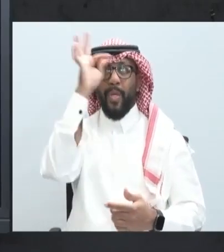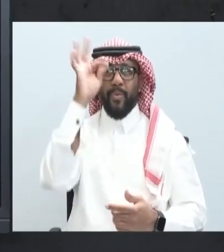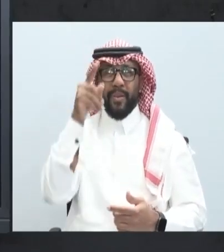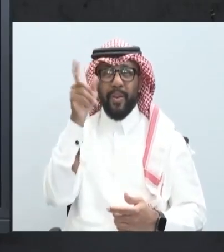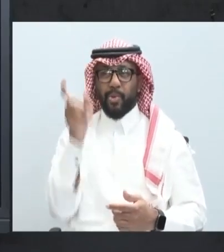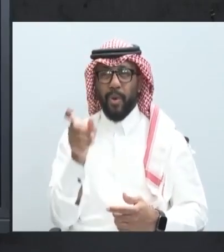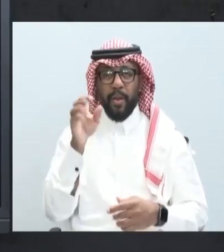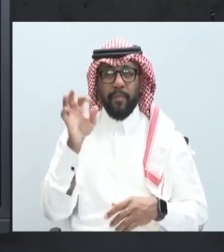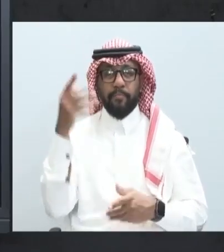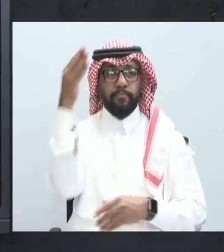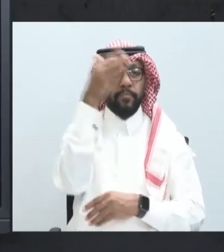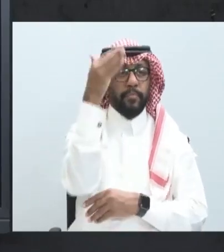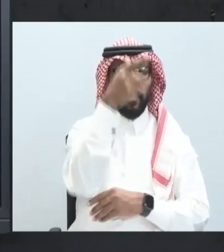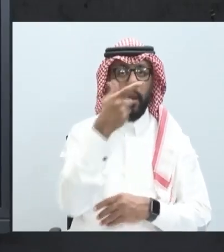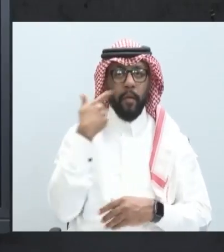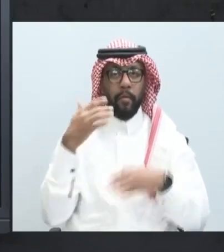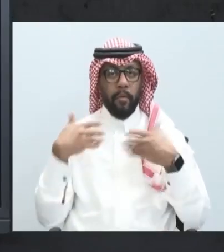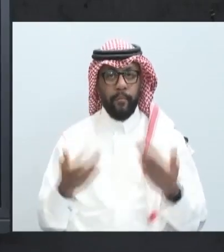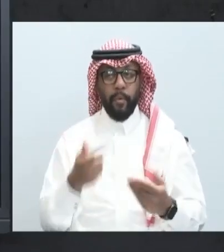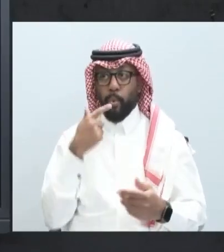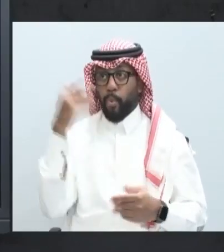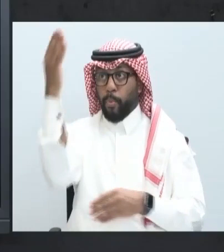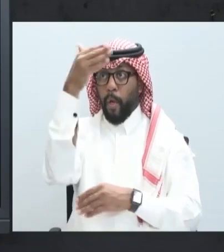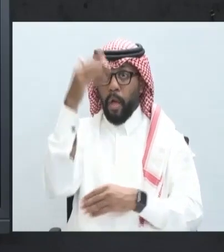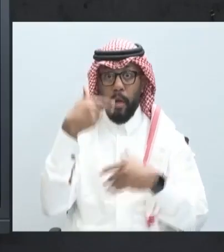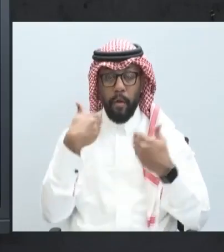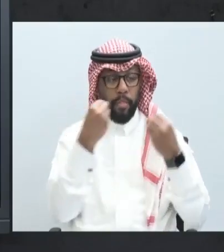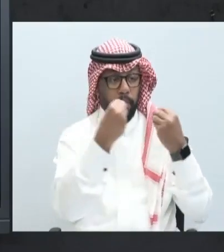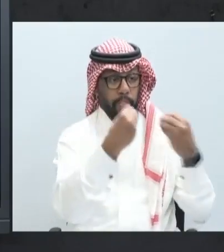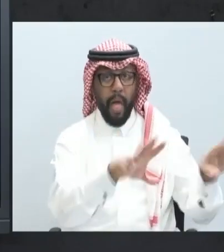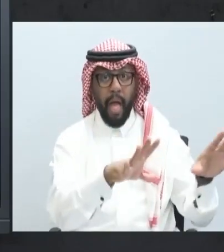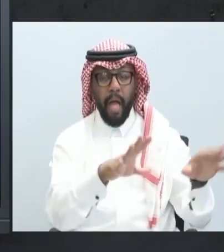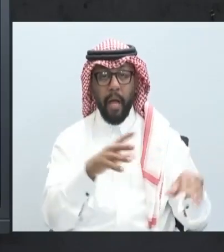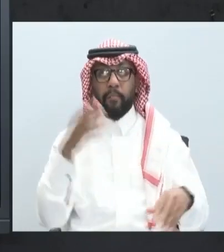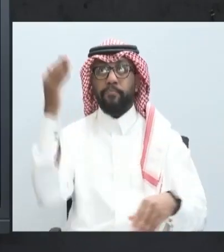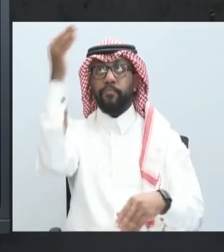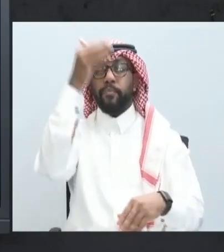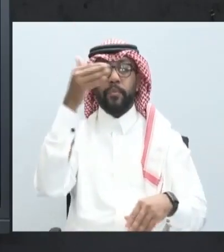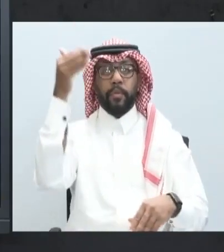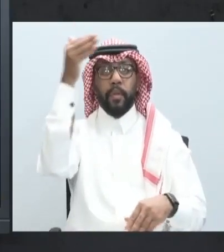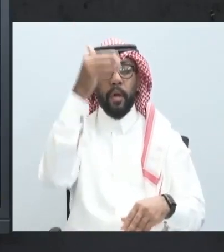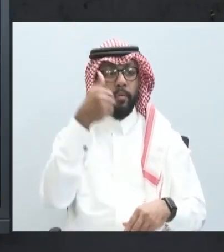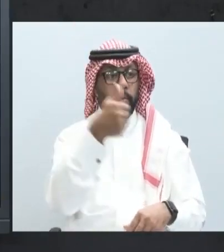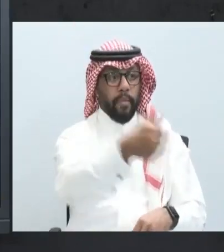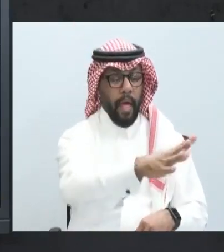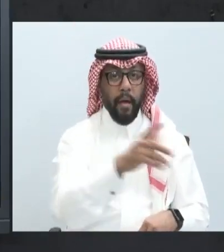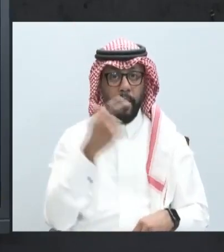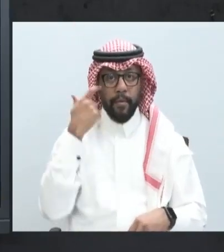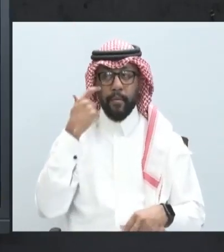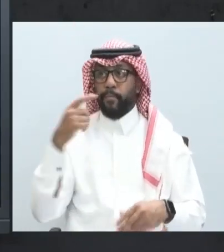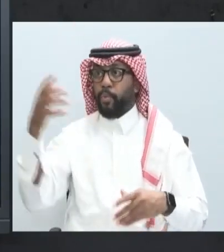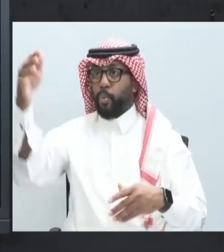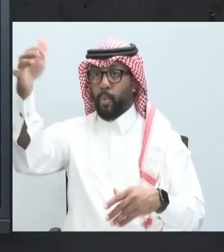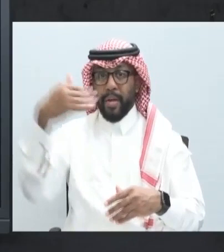عندما تشاهد صفات بعيرك الضائع ويقول لك